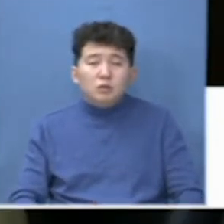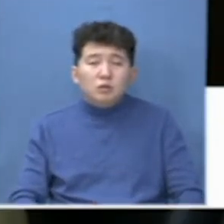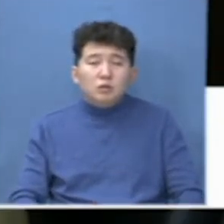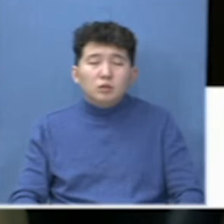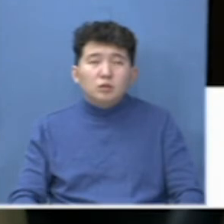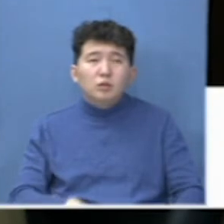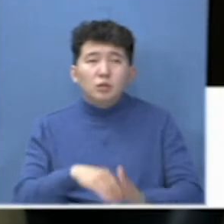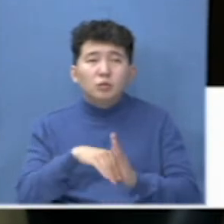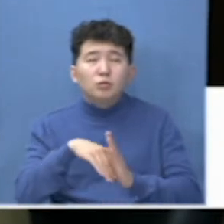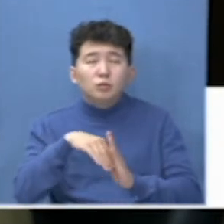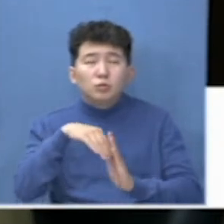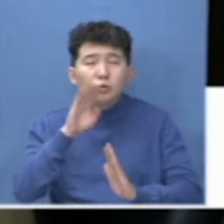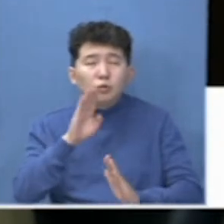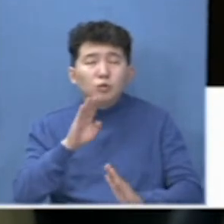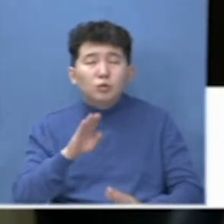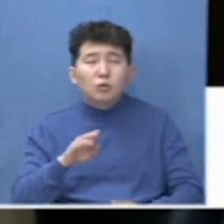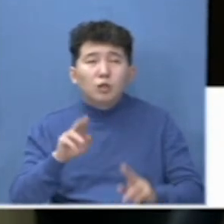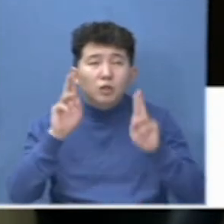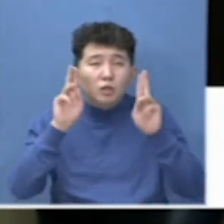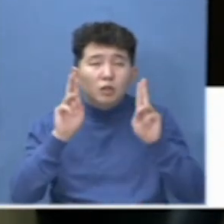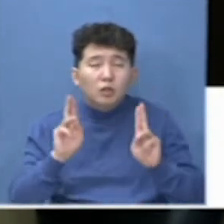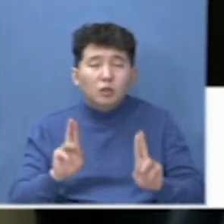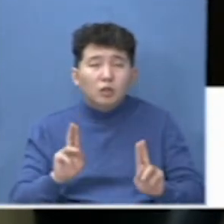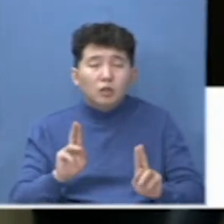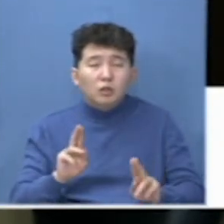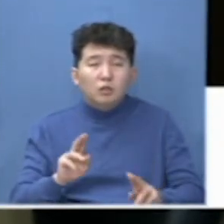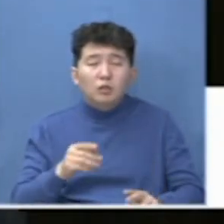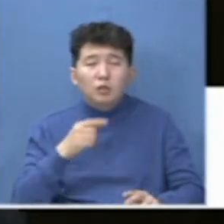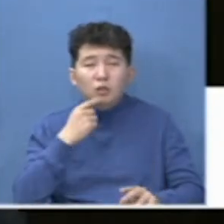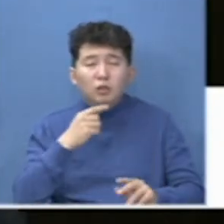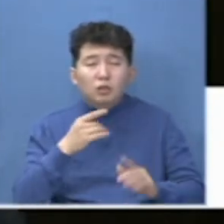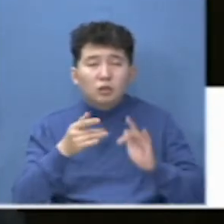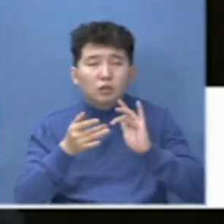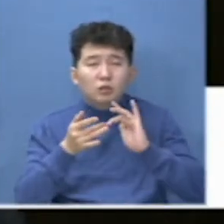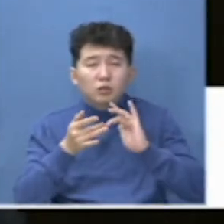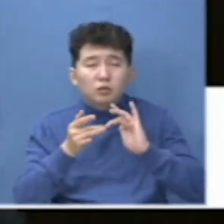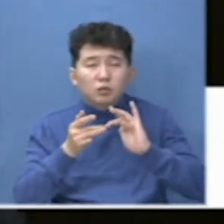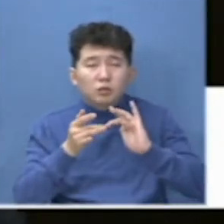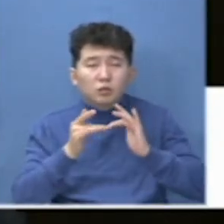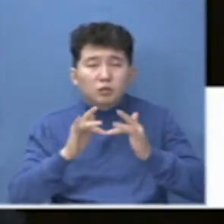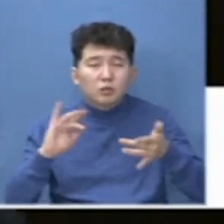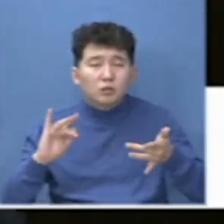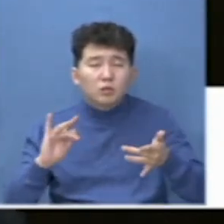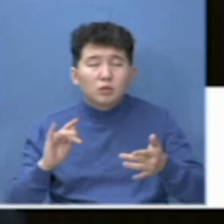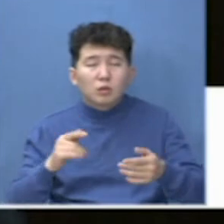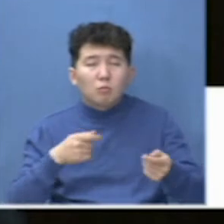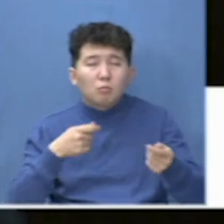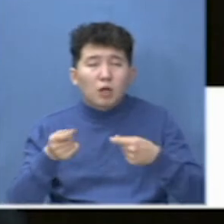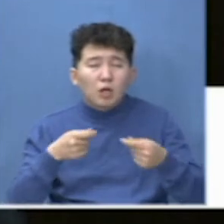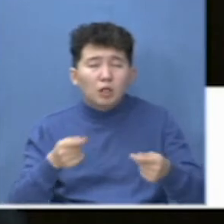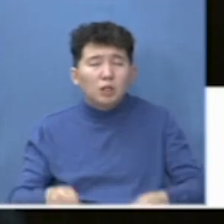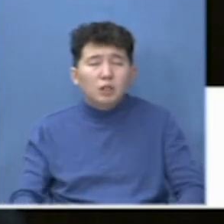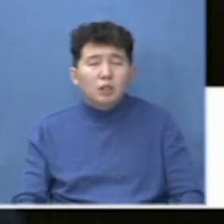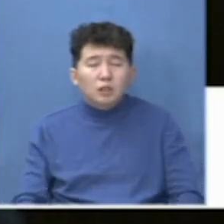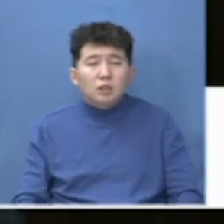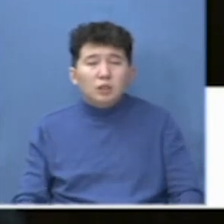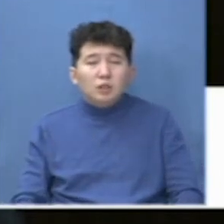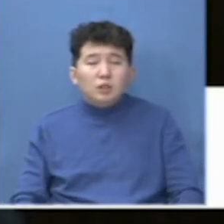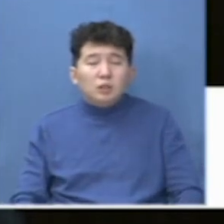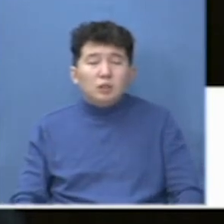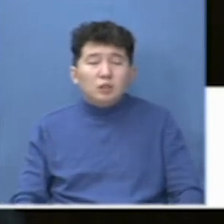эффективно придерживаться этих правил является электронный магазин на сегодняшний день имеется способ